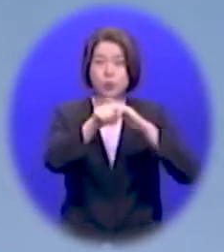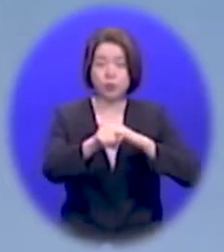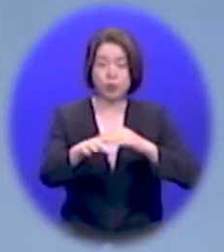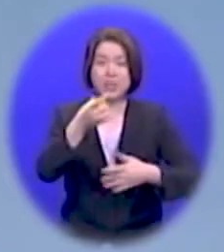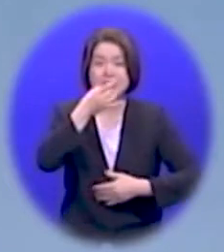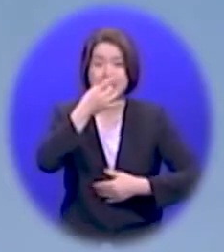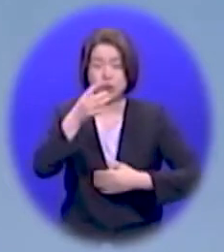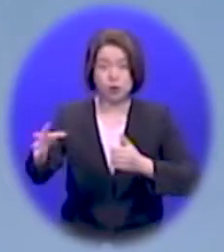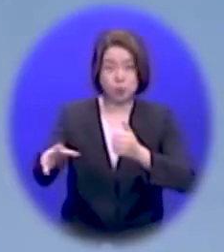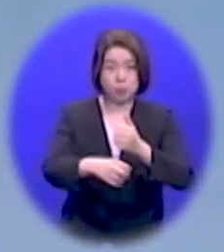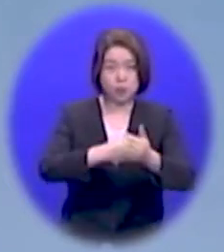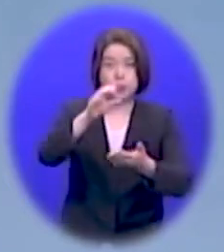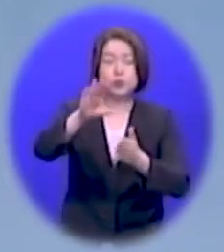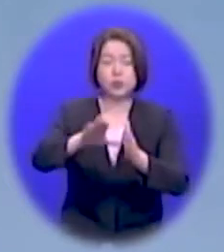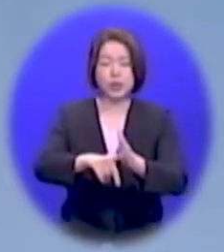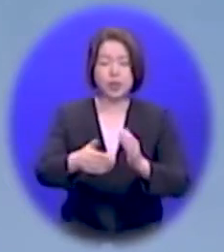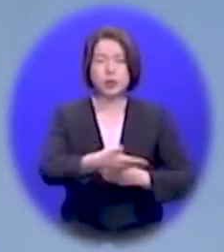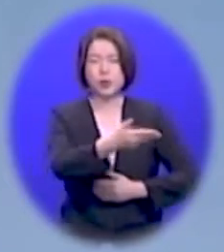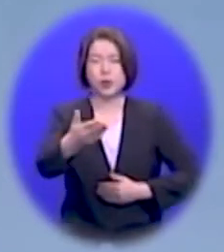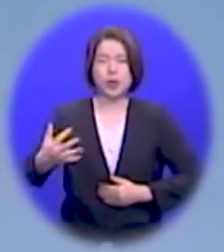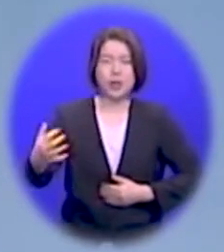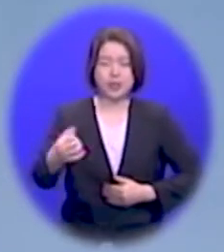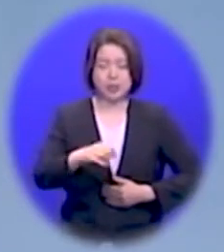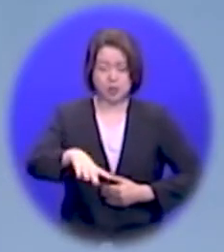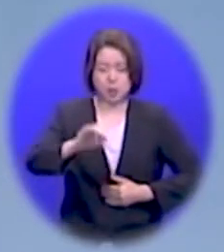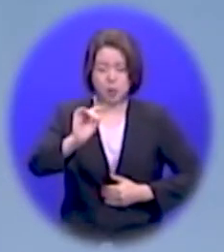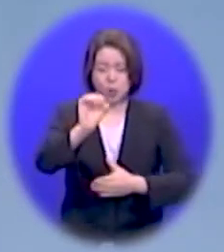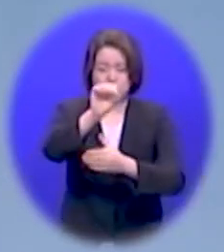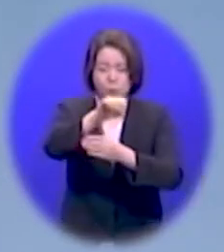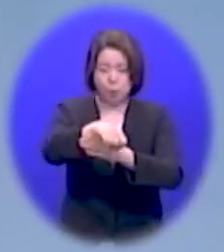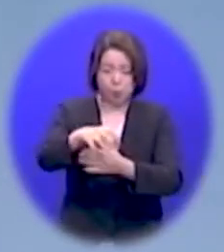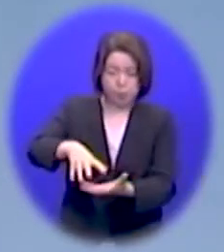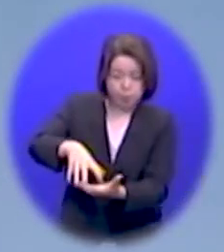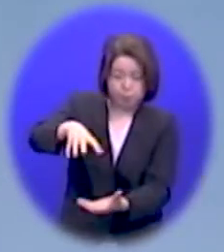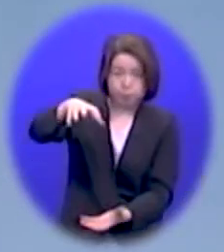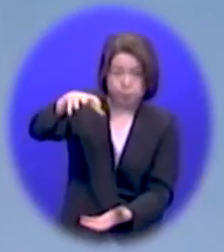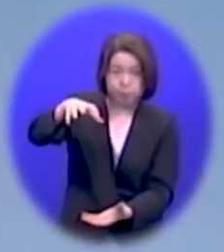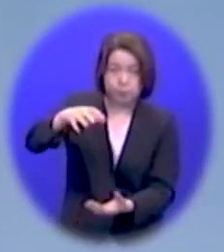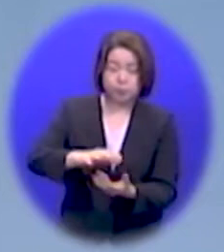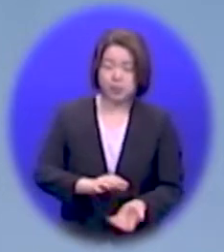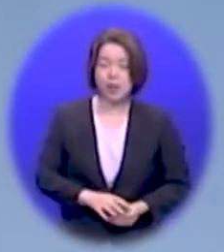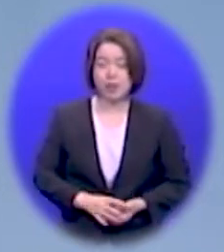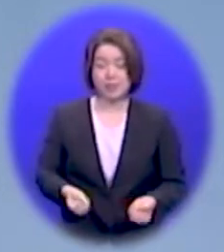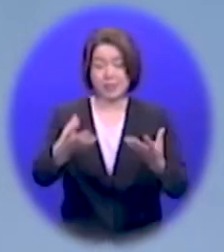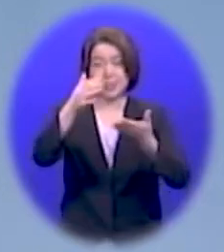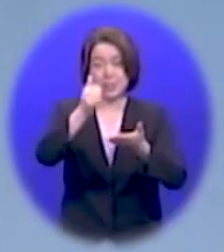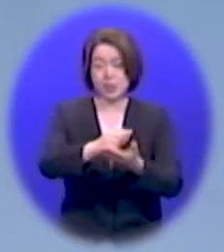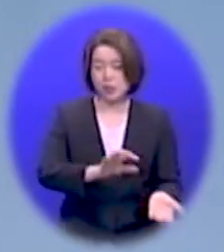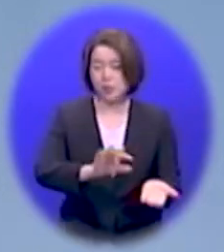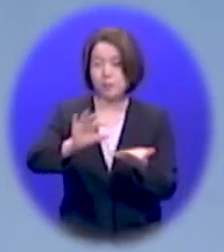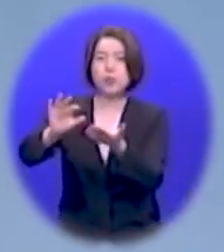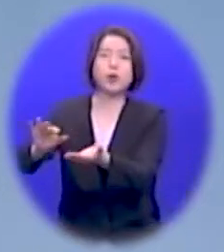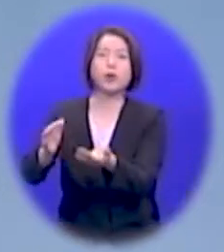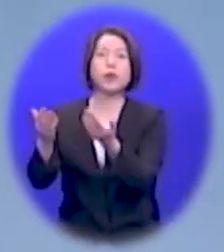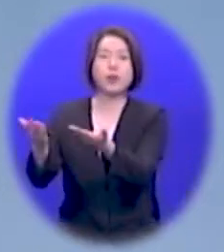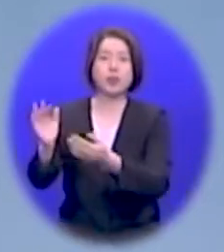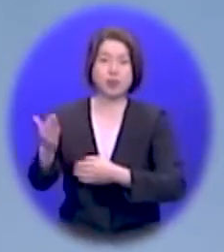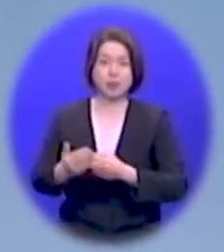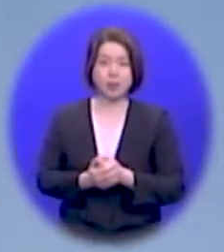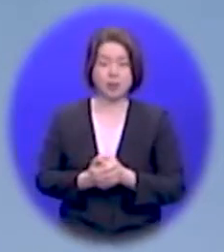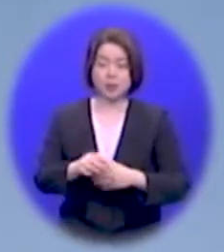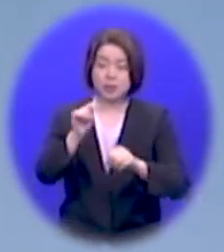때에 너희가 거둔 첫 곡식 단을 제사장에게 가져가야 한다 이 명령은